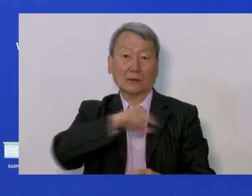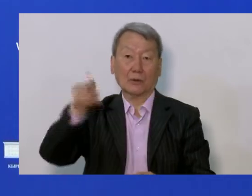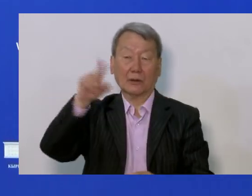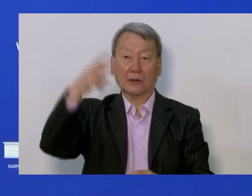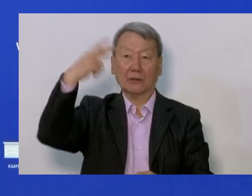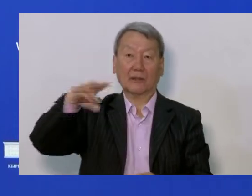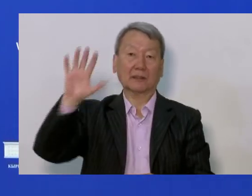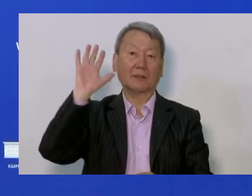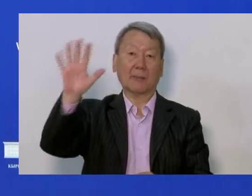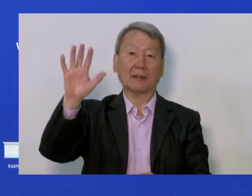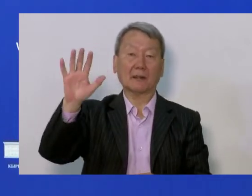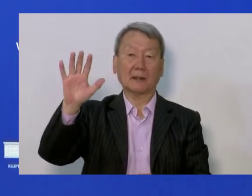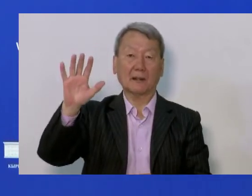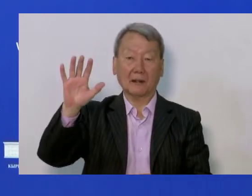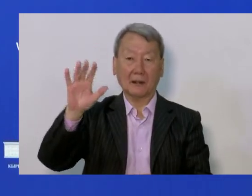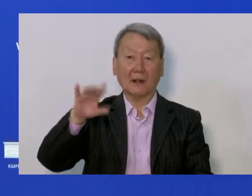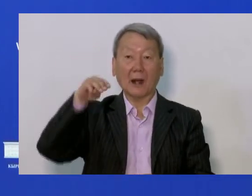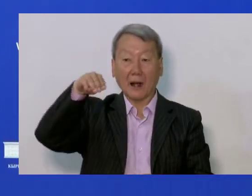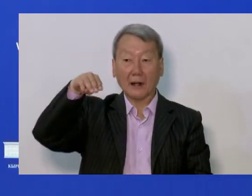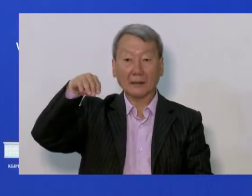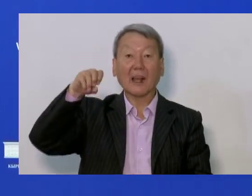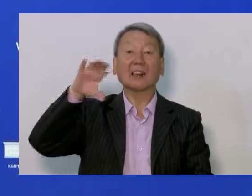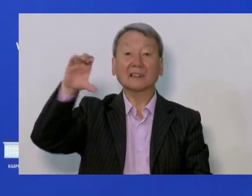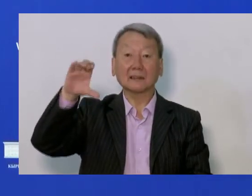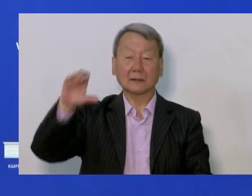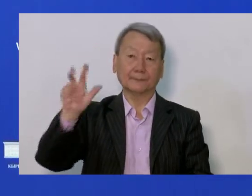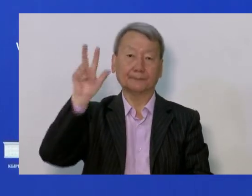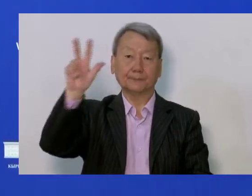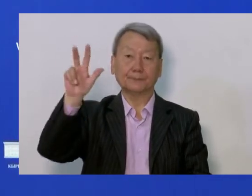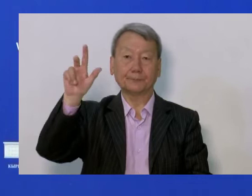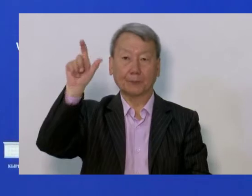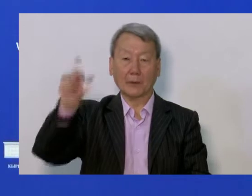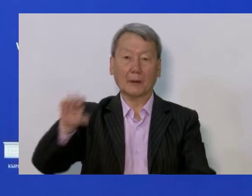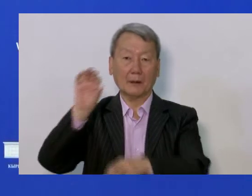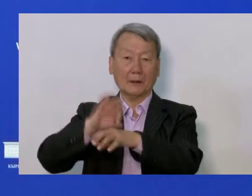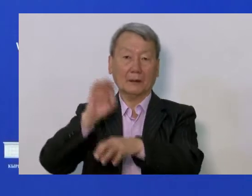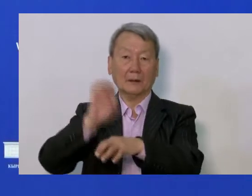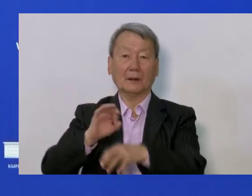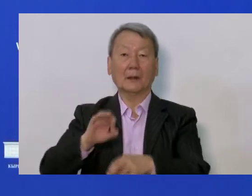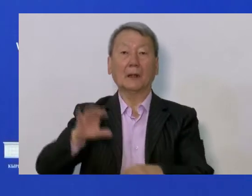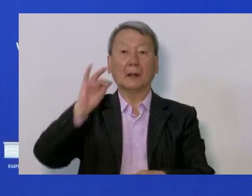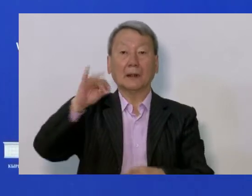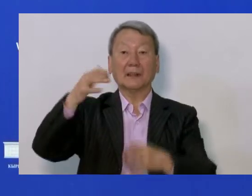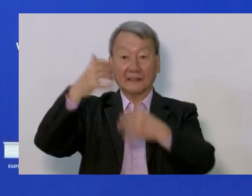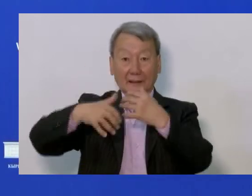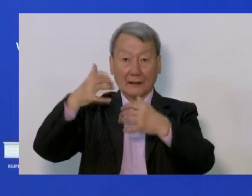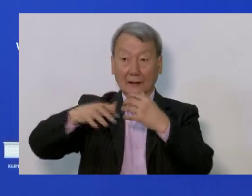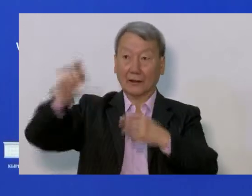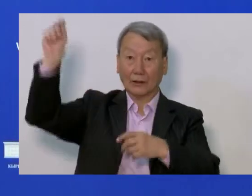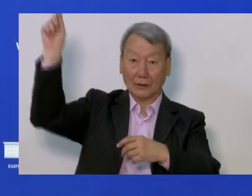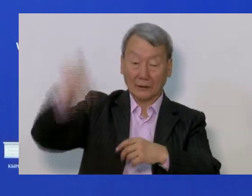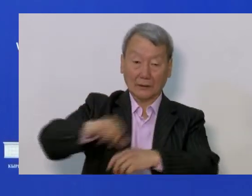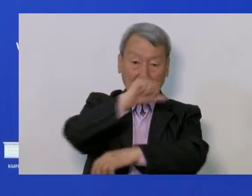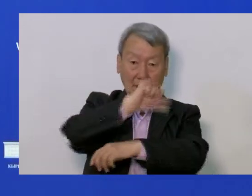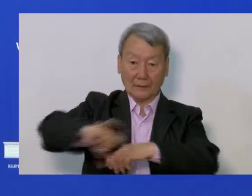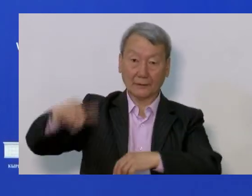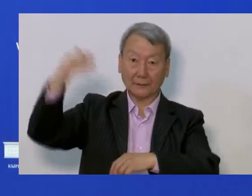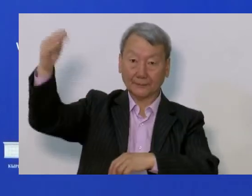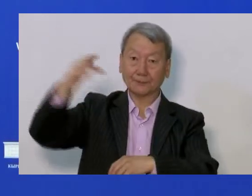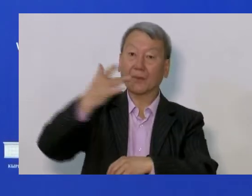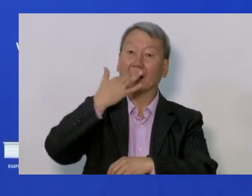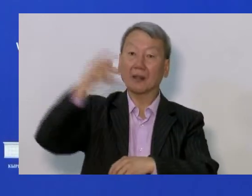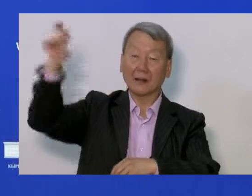области 25 случаев, в Талаской области 3 случая. И среди прибывших наших